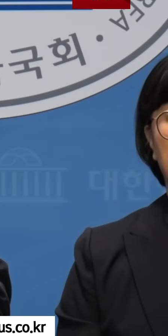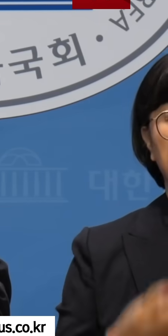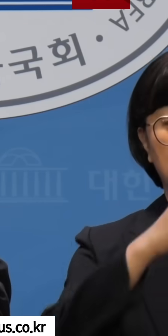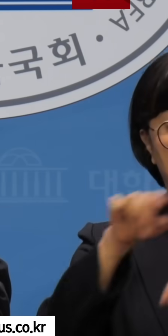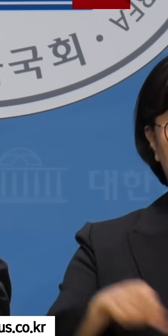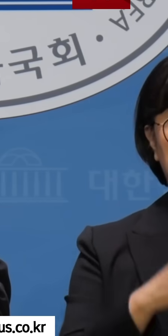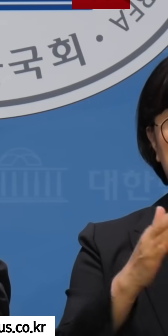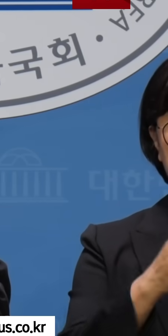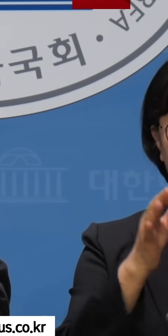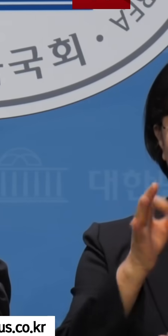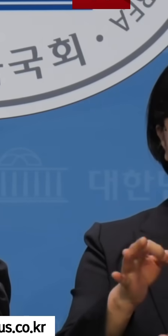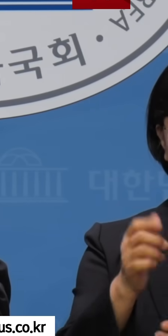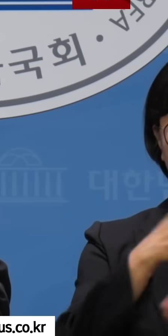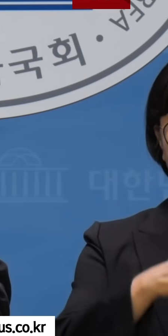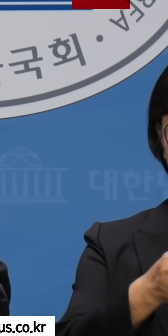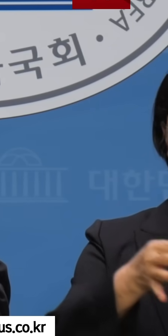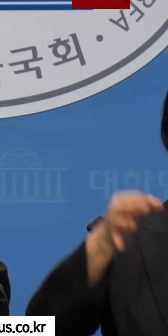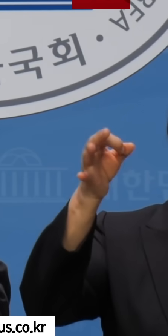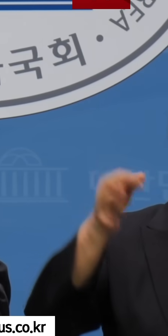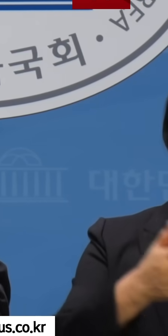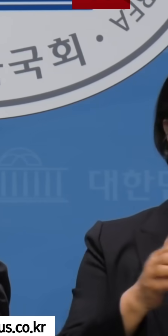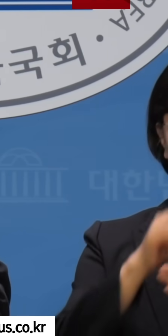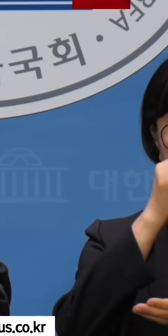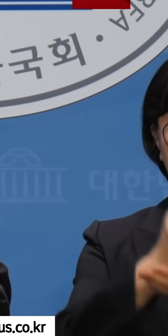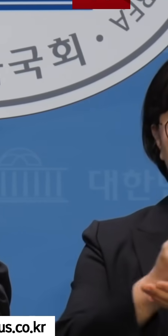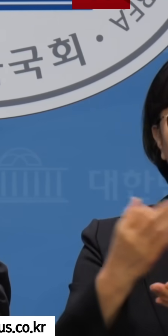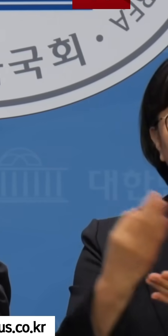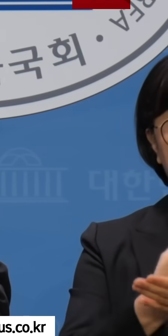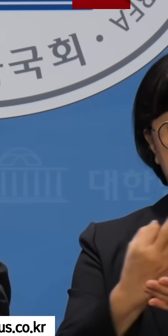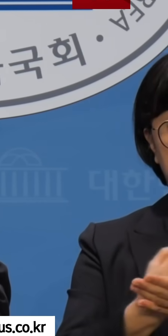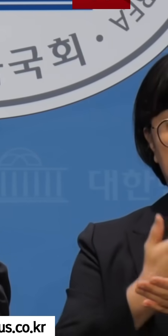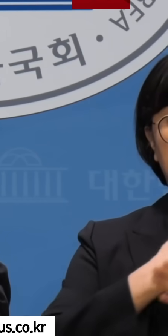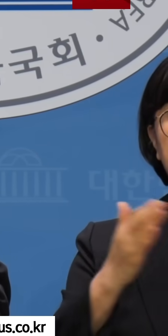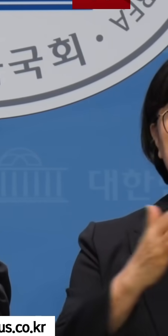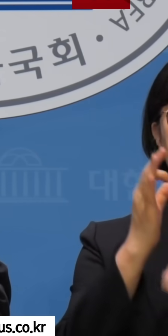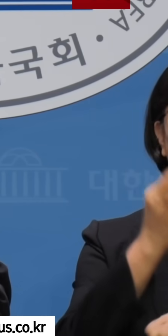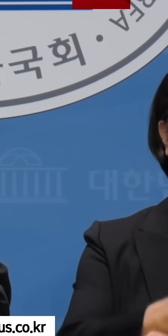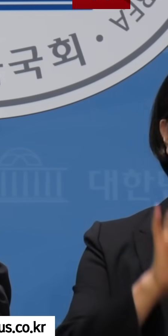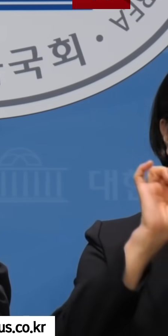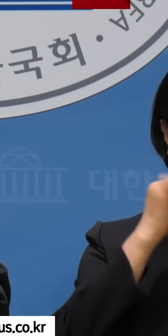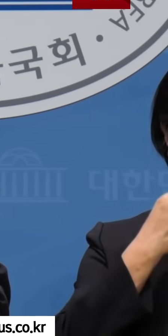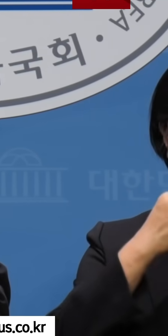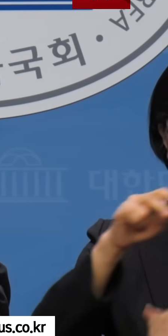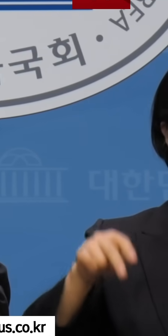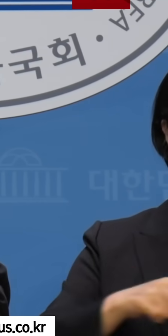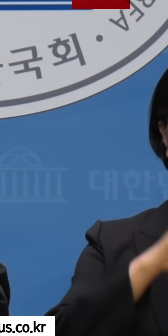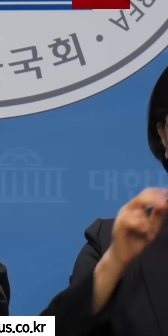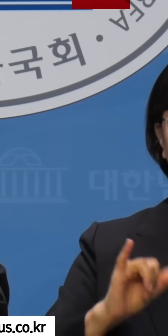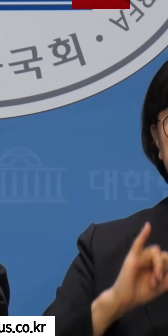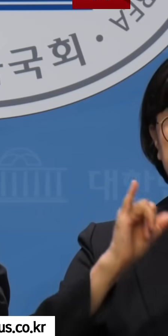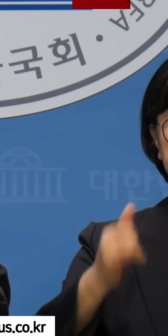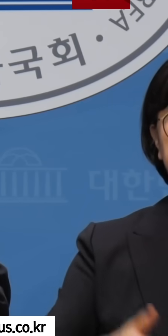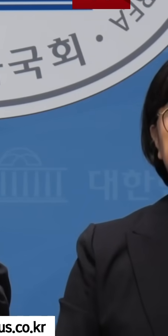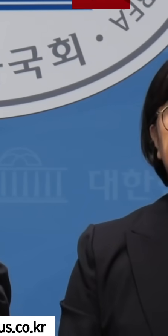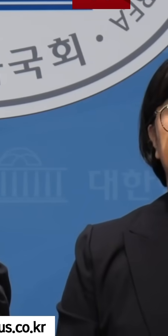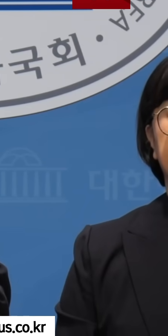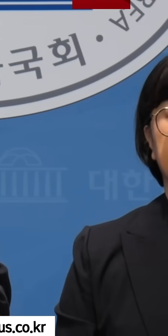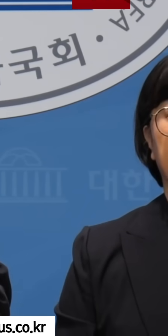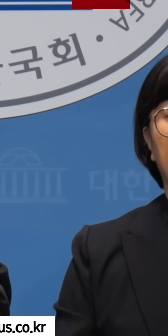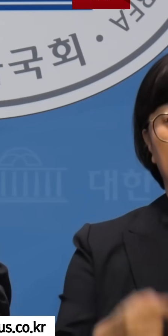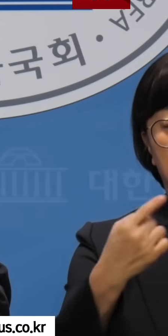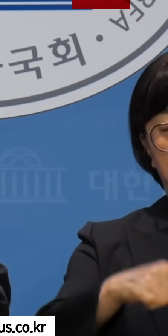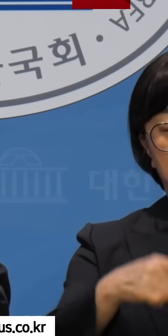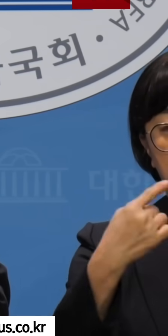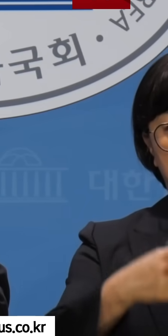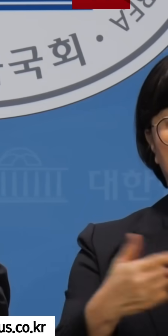수도권의 집값은 갈수록 올라 정상적인 수입으로는 내 집 마련을 꿈꾸기 어려운 세상이 됐습니다.